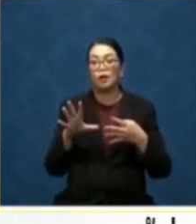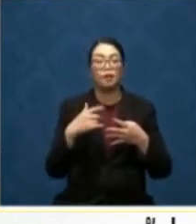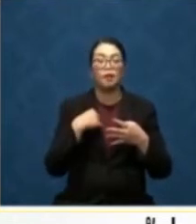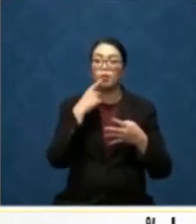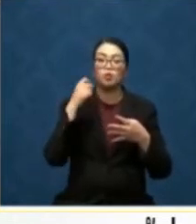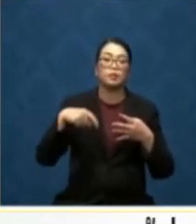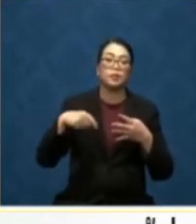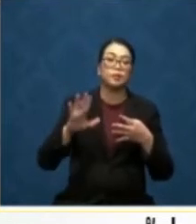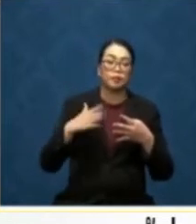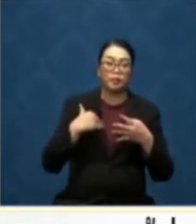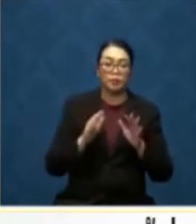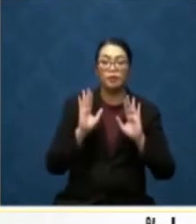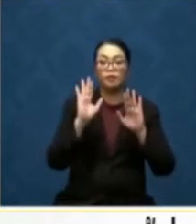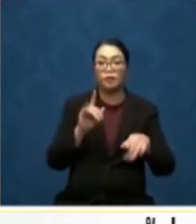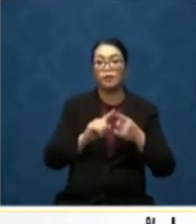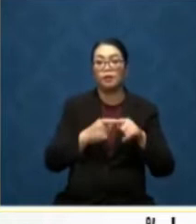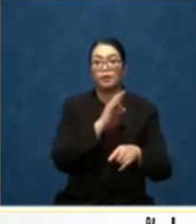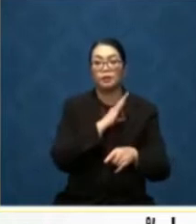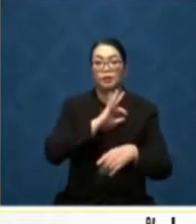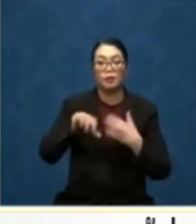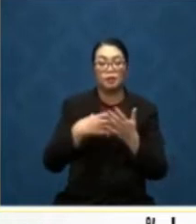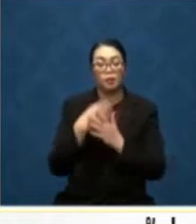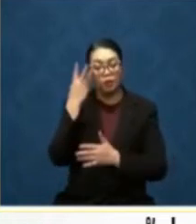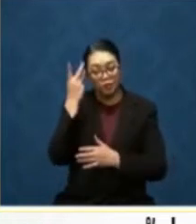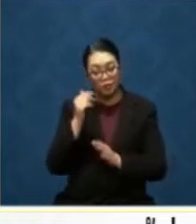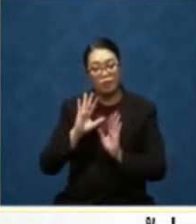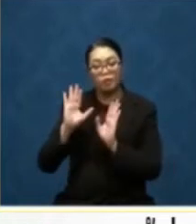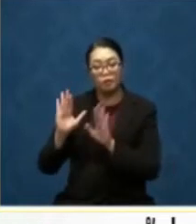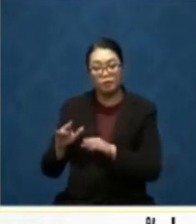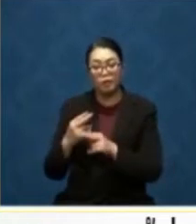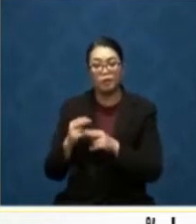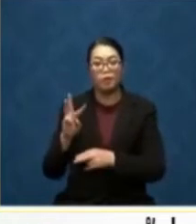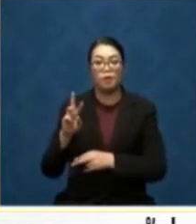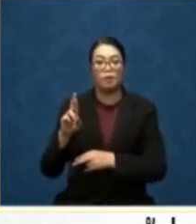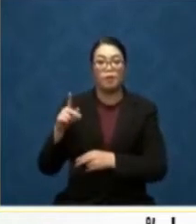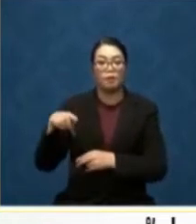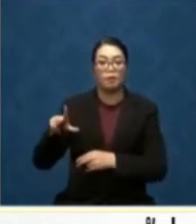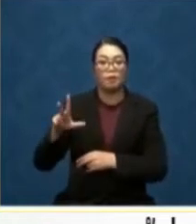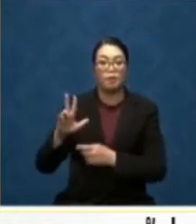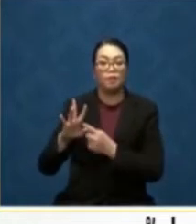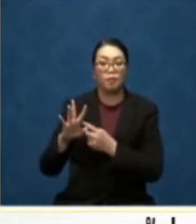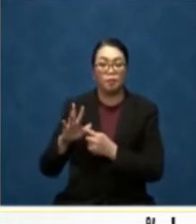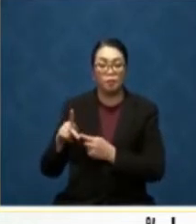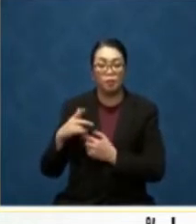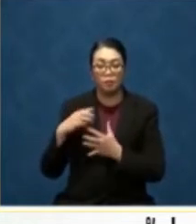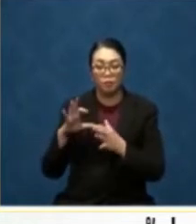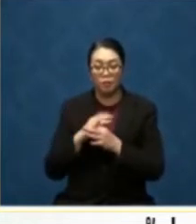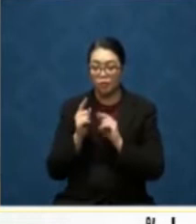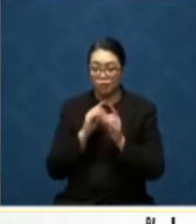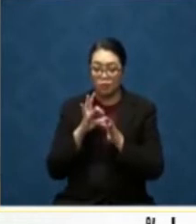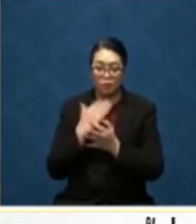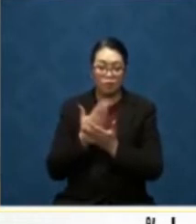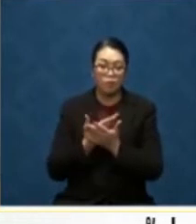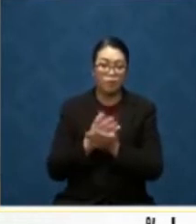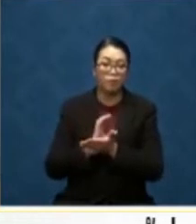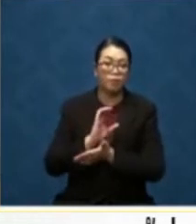ท่านได้นำเรีไปแล้วแล้วก็จะมบประการทผมอาจจะฝากไปยเพสมาชิกรวพกอท่านหนก็คท่บรพบนั่อยขๆที่จะมาพูดเกี่ย